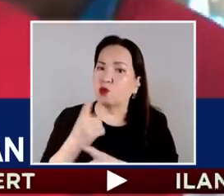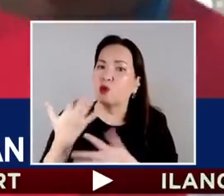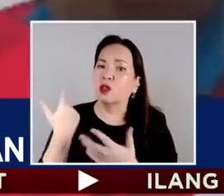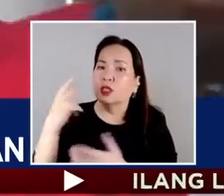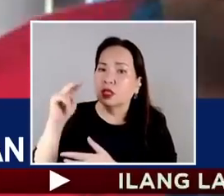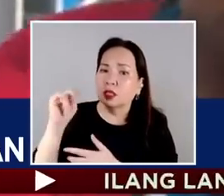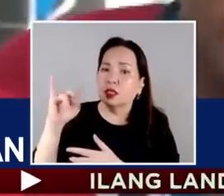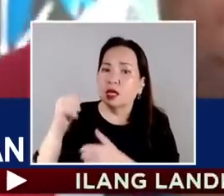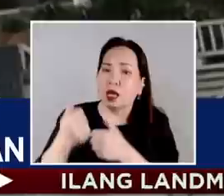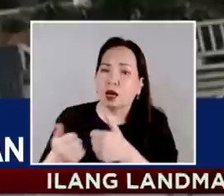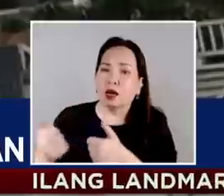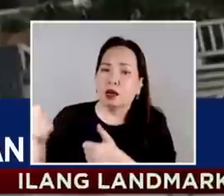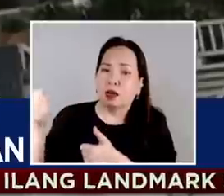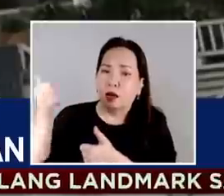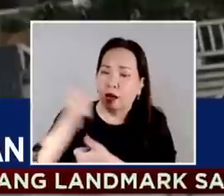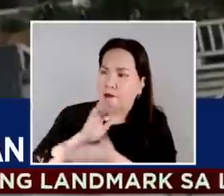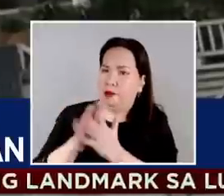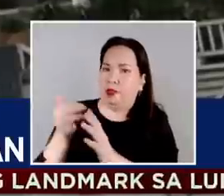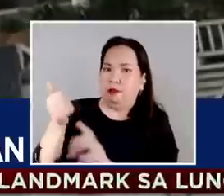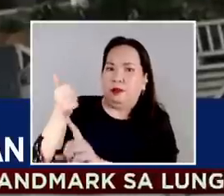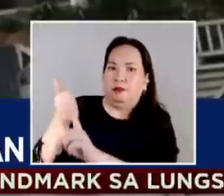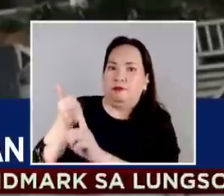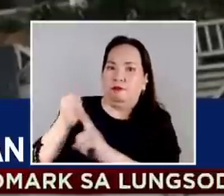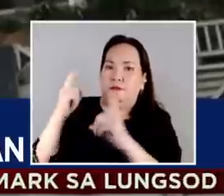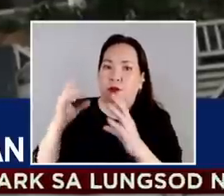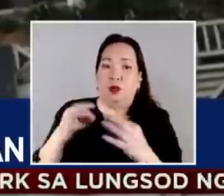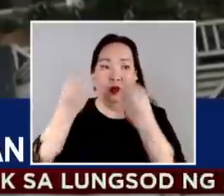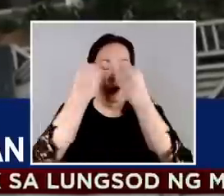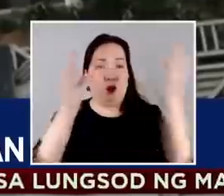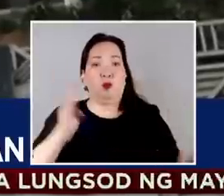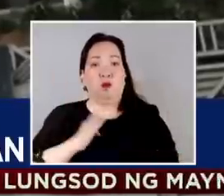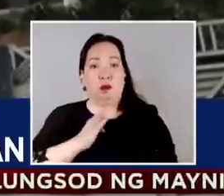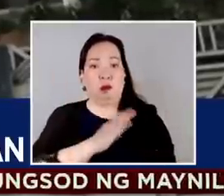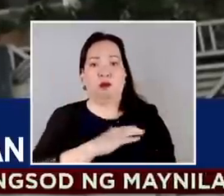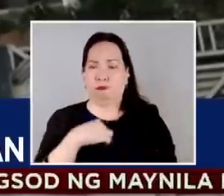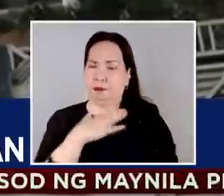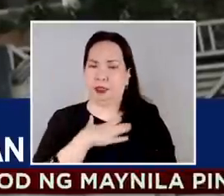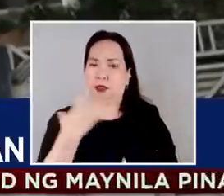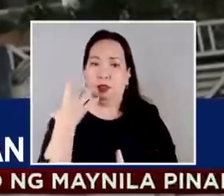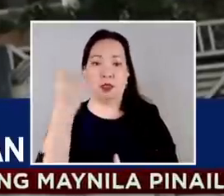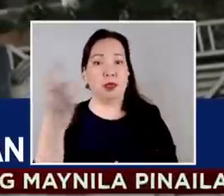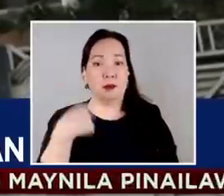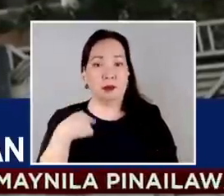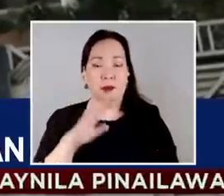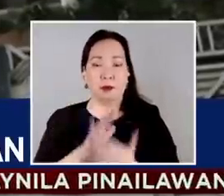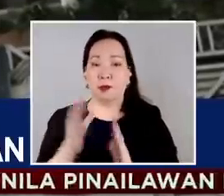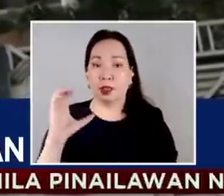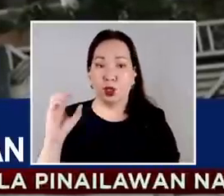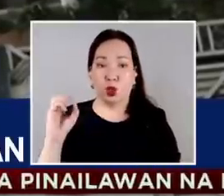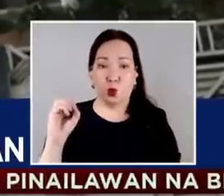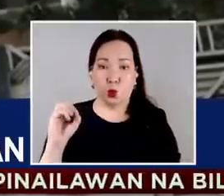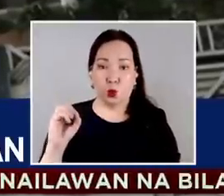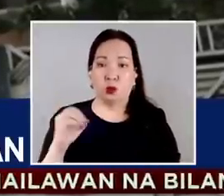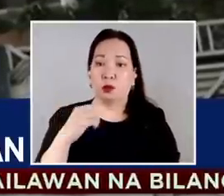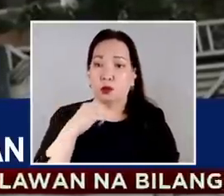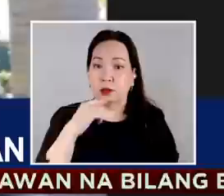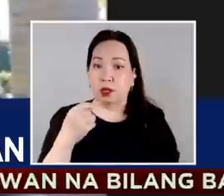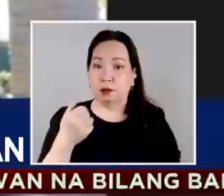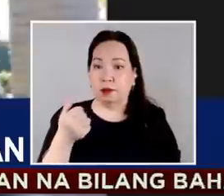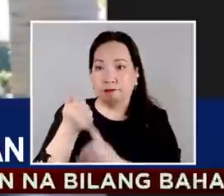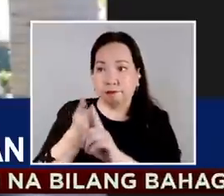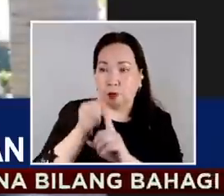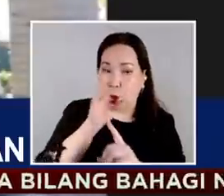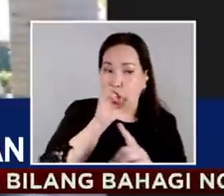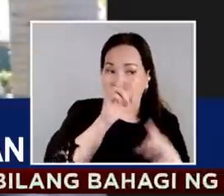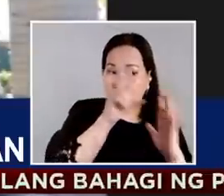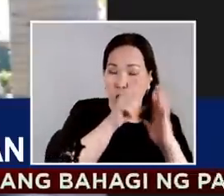administrator sa pamamagitan ng pagsasabi sa NIA board na ihalal siyang CEO. Ayon po sa Ombudsman, nakita nila na